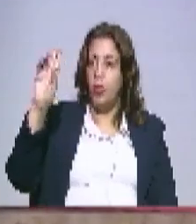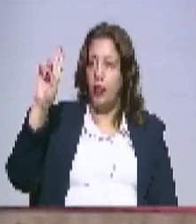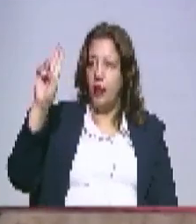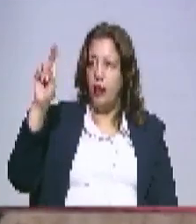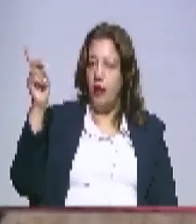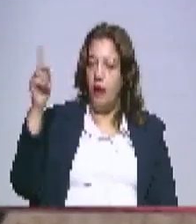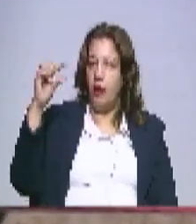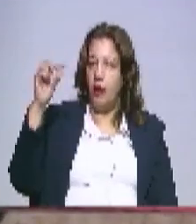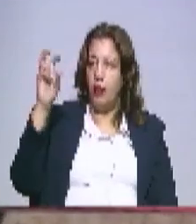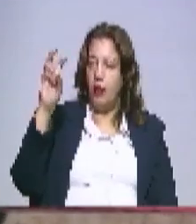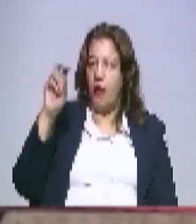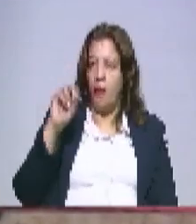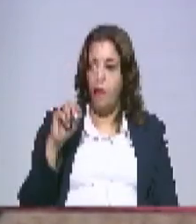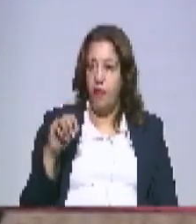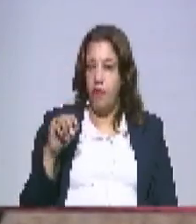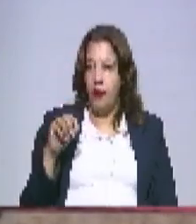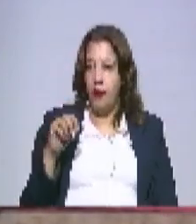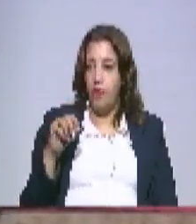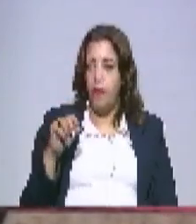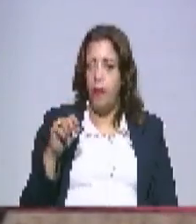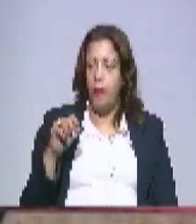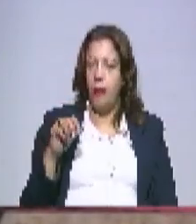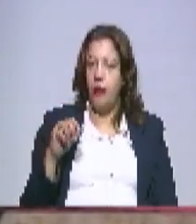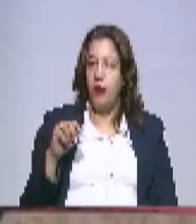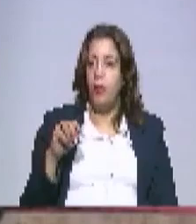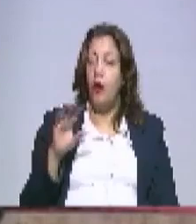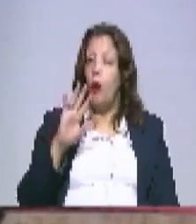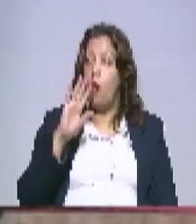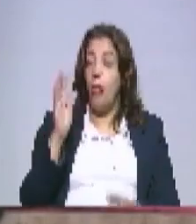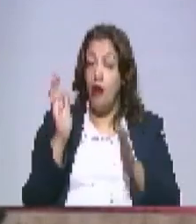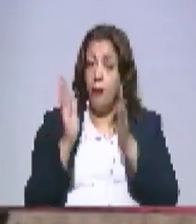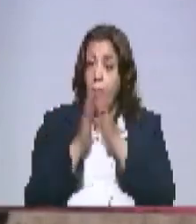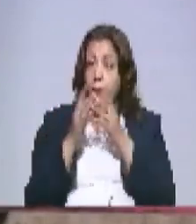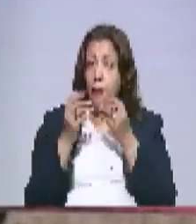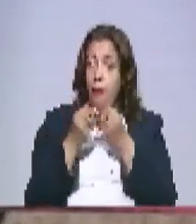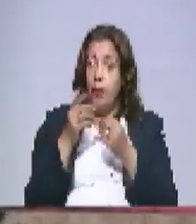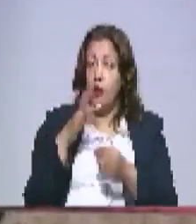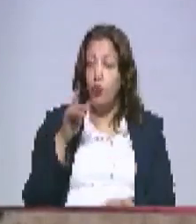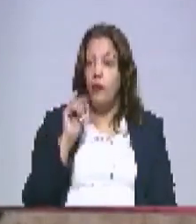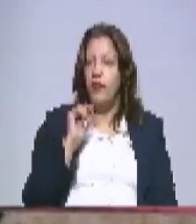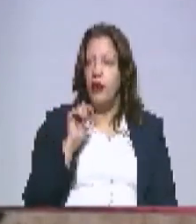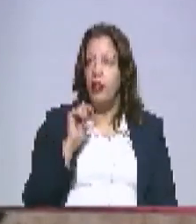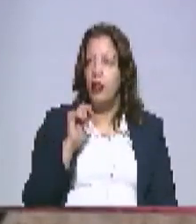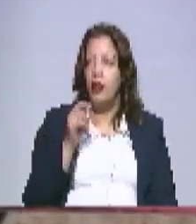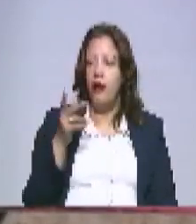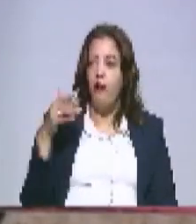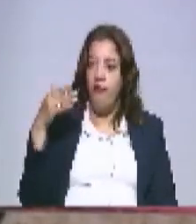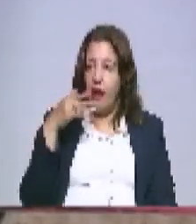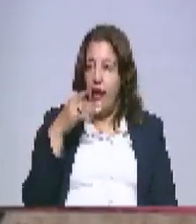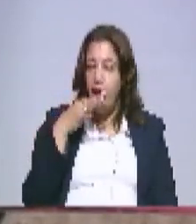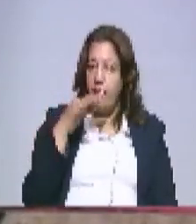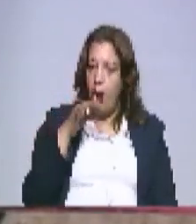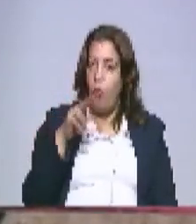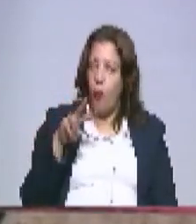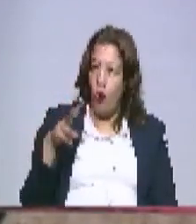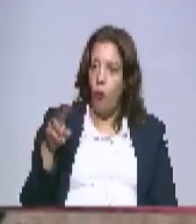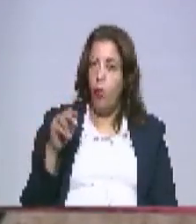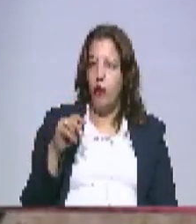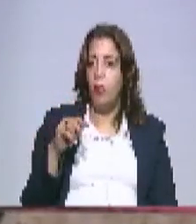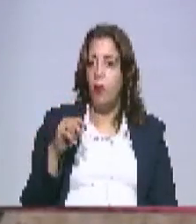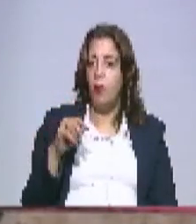يبقى احنا حطينا دبس رمان، كاتشب، عسل نحل، صويا صوص، مستردة، وهنحط بقى شوية التوابل بتاعتنا الحلوة الجميلة